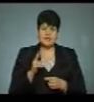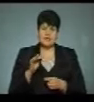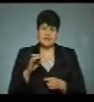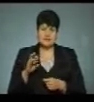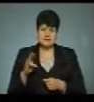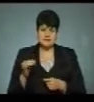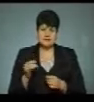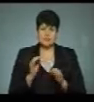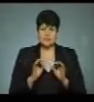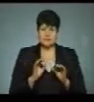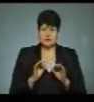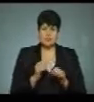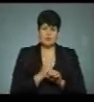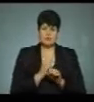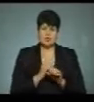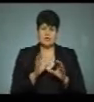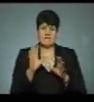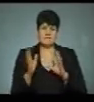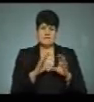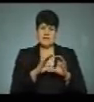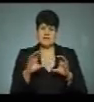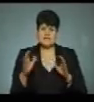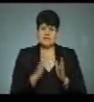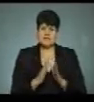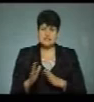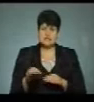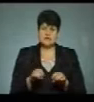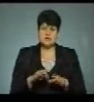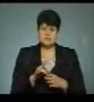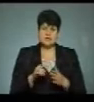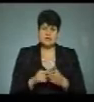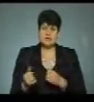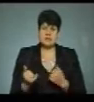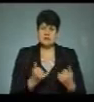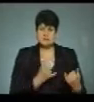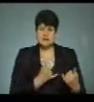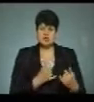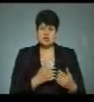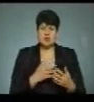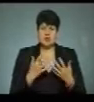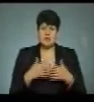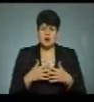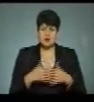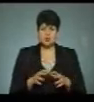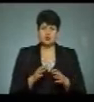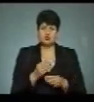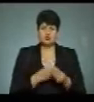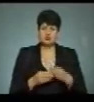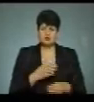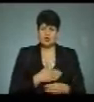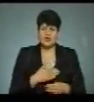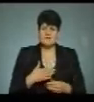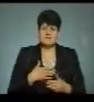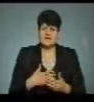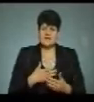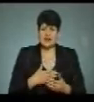роботи вентиляційної системи, а також проведення роботи над вирішенням питання забезпечення апарату штучної вентиляції легень та забезпечення